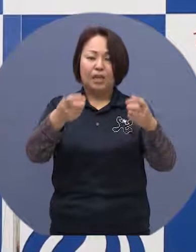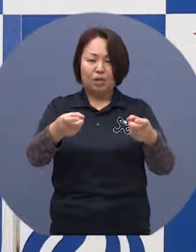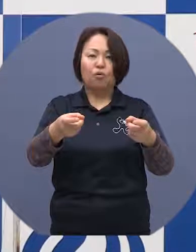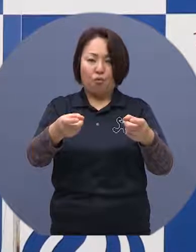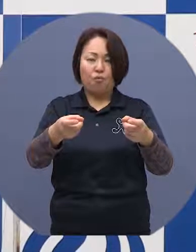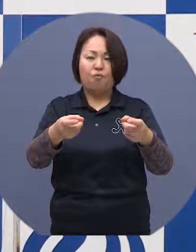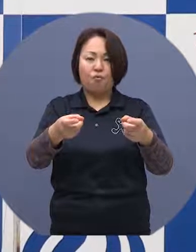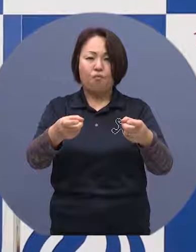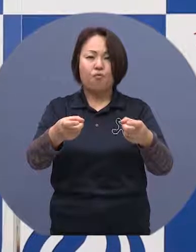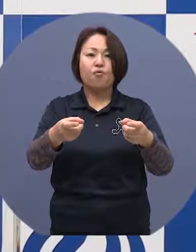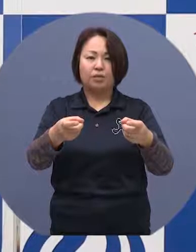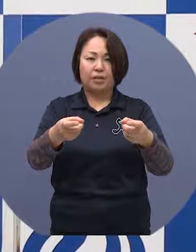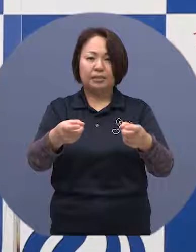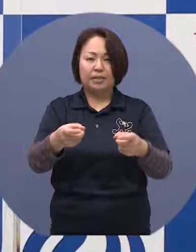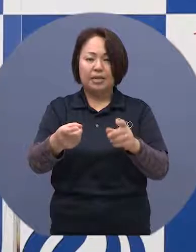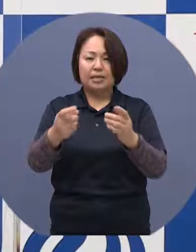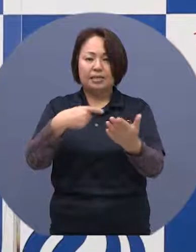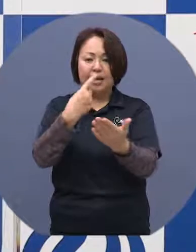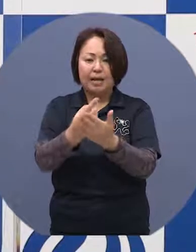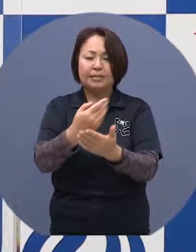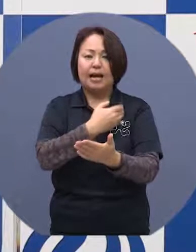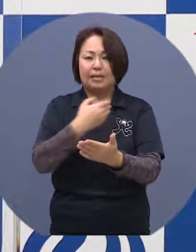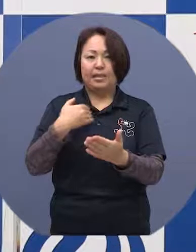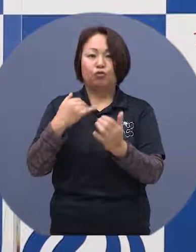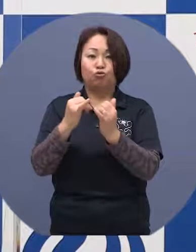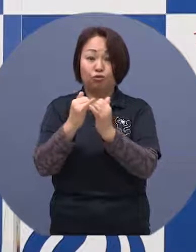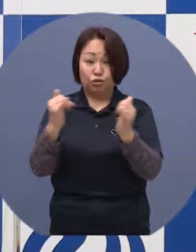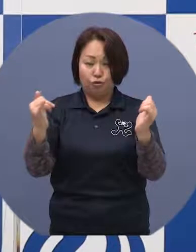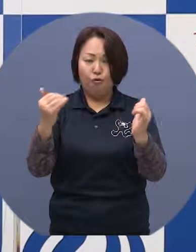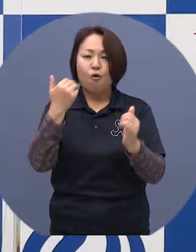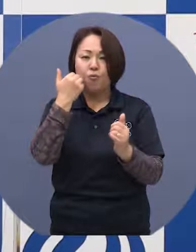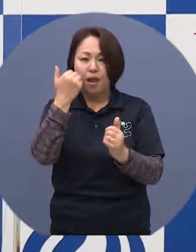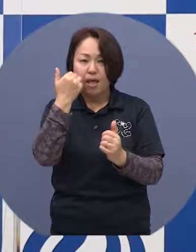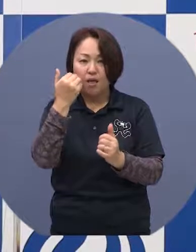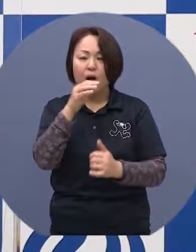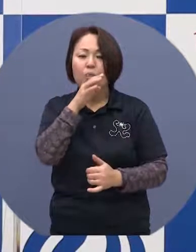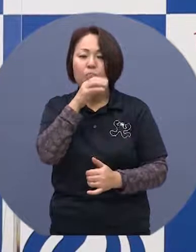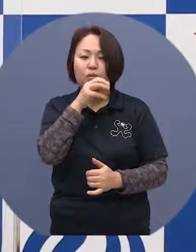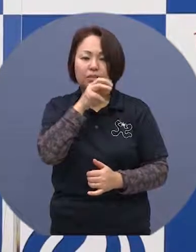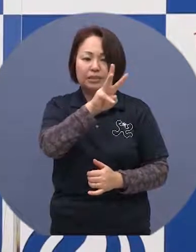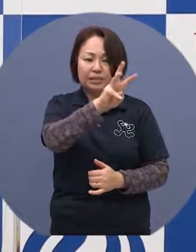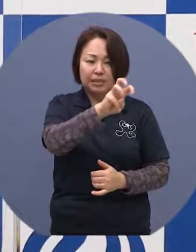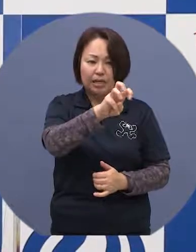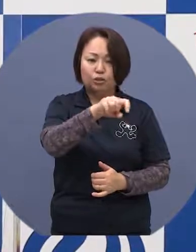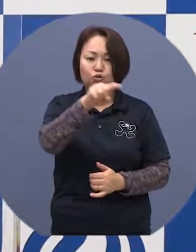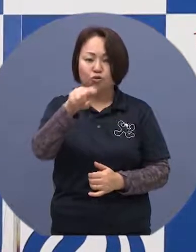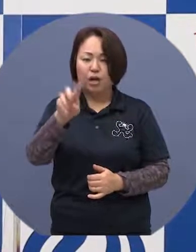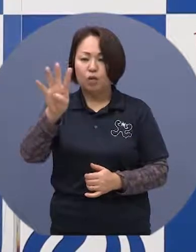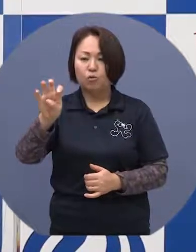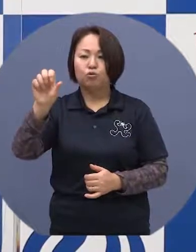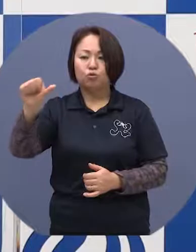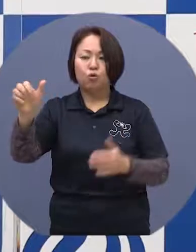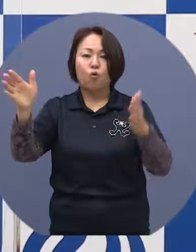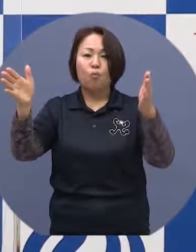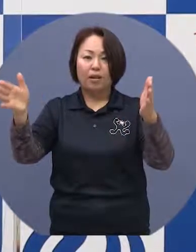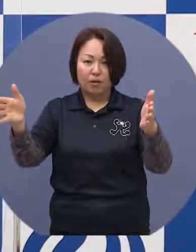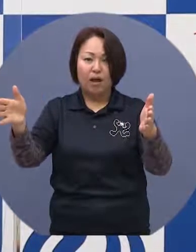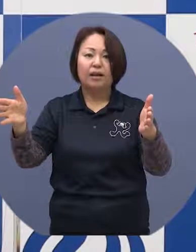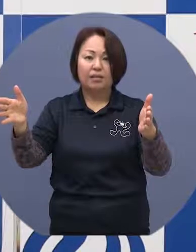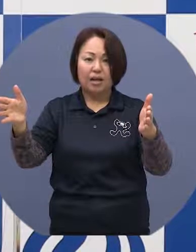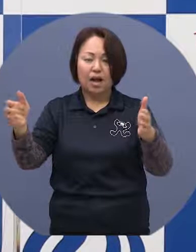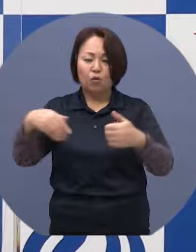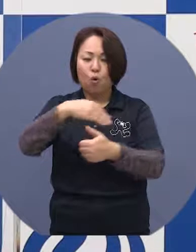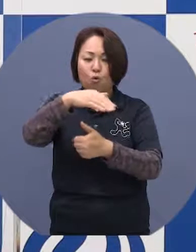対象となられる方対象者につきましては30歳から45歳までの独身の男女とさせて